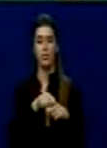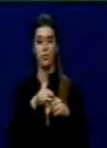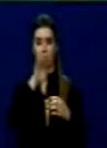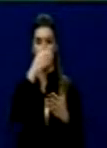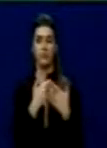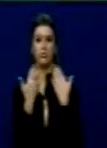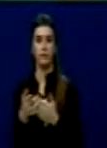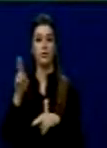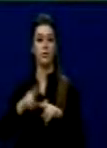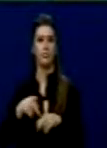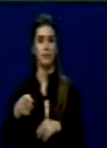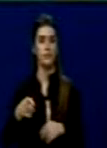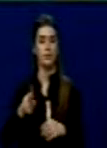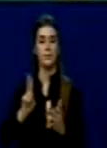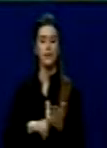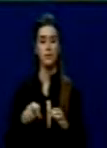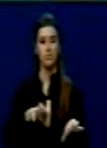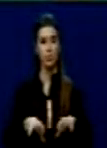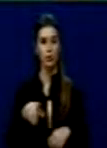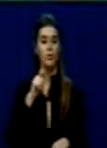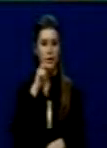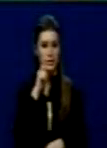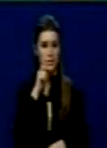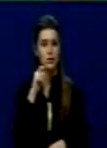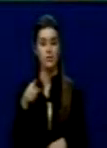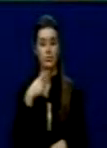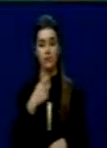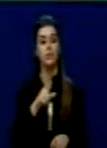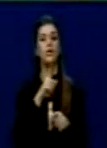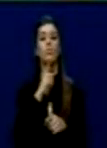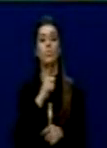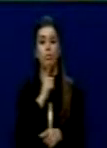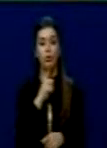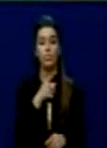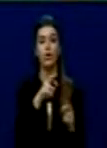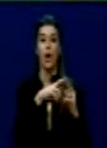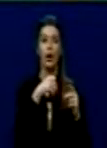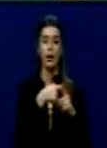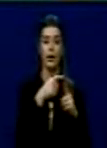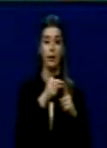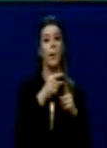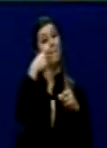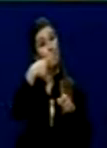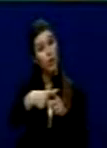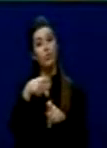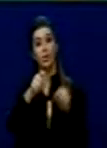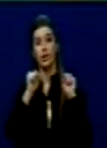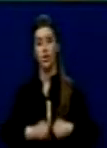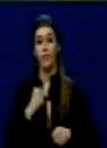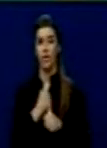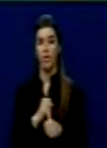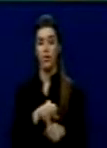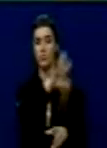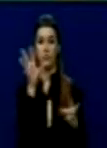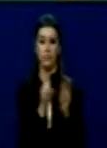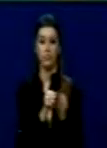fabrikës së tubave në Ferizaj, ceket shumë qartë që është përgjegjësia e qeverisë dhe Agjencisë Kosovare të Privatizimit për përmbarimin apo zbatimin e vendimit të